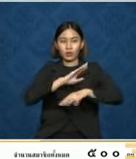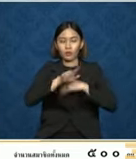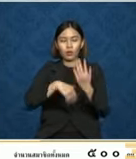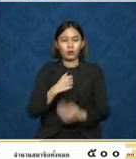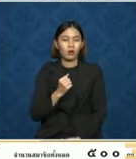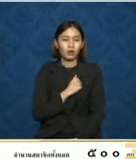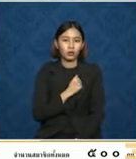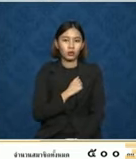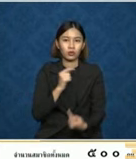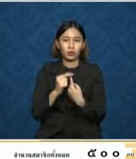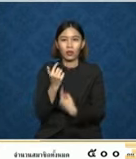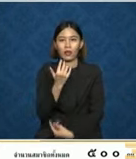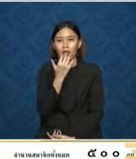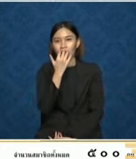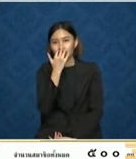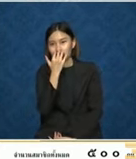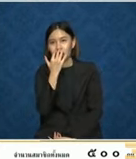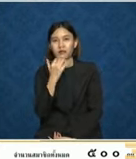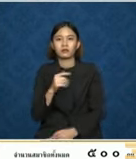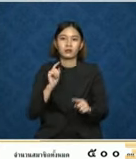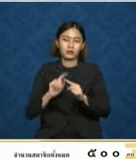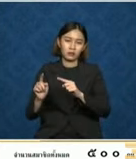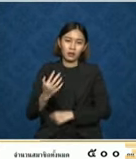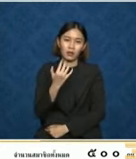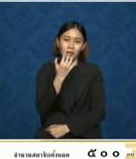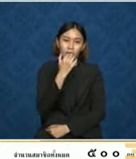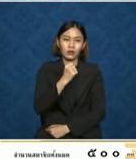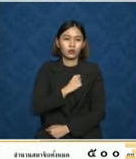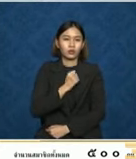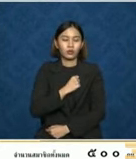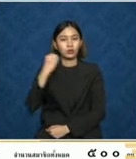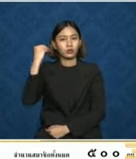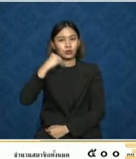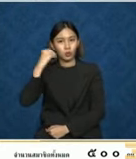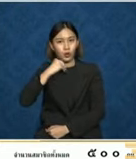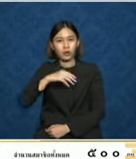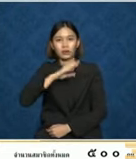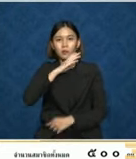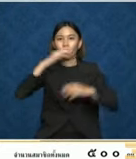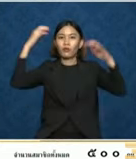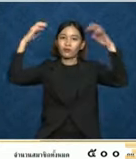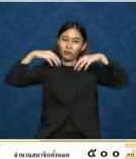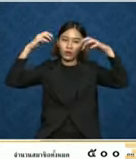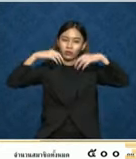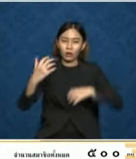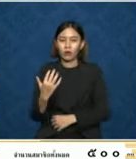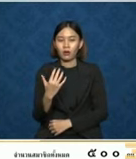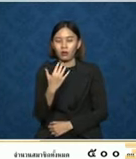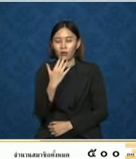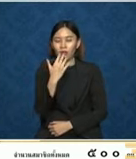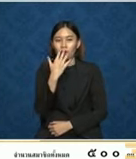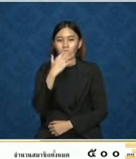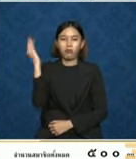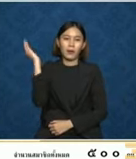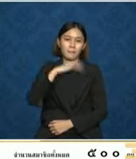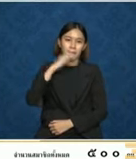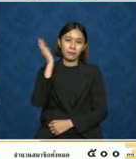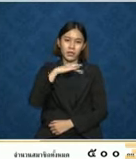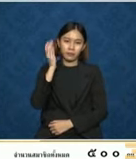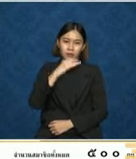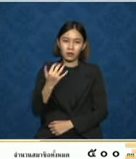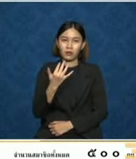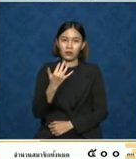ดทนต่อกลิ่นบ่อขยะแพร่กระสาใหม่แห่งนี้ทุกวันยิ่งฝนตกกลิ่นก็จะทวีความรุนแรงมาก